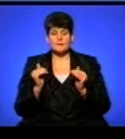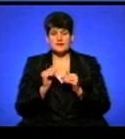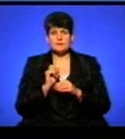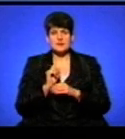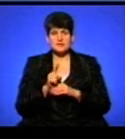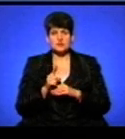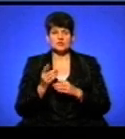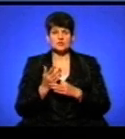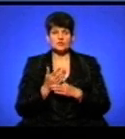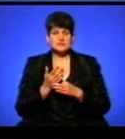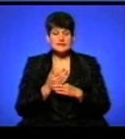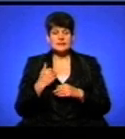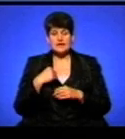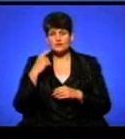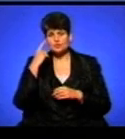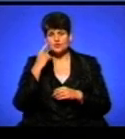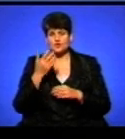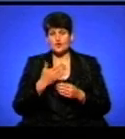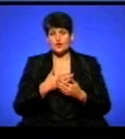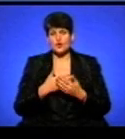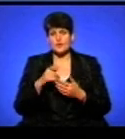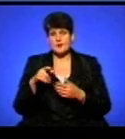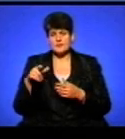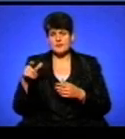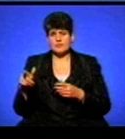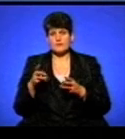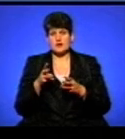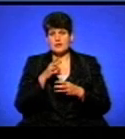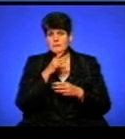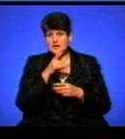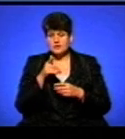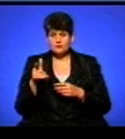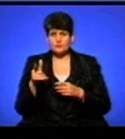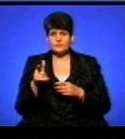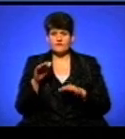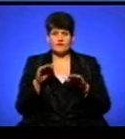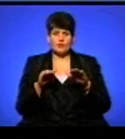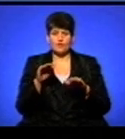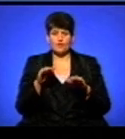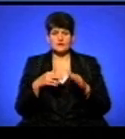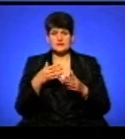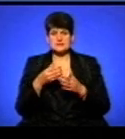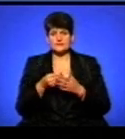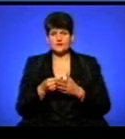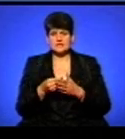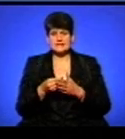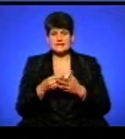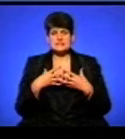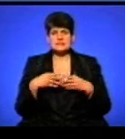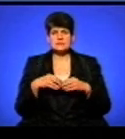призначення субсидій, я думаю, що громадяни до початку опалювального періоду вони врегульовували свої, скажімо,